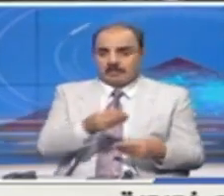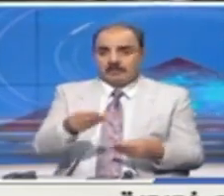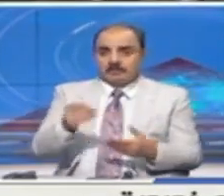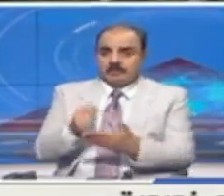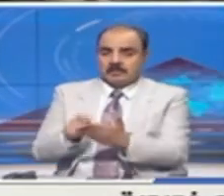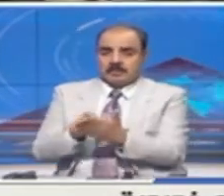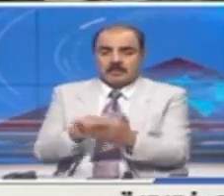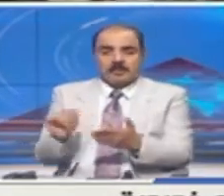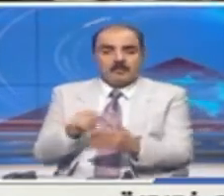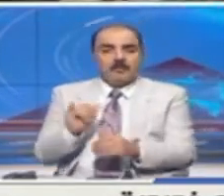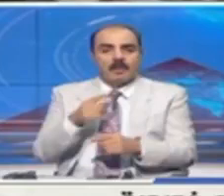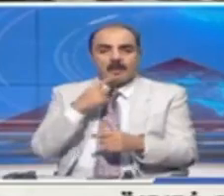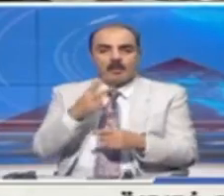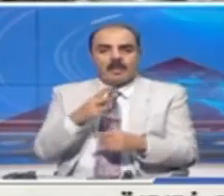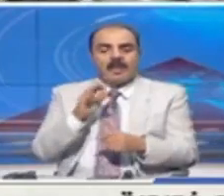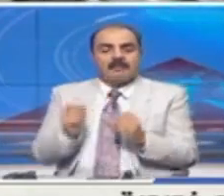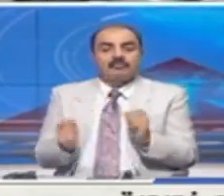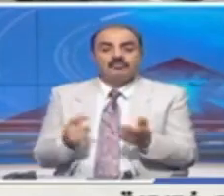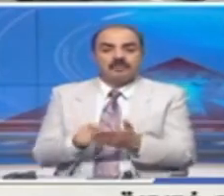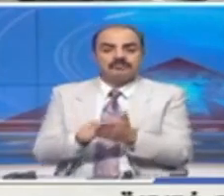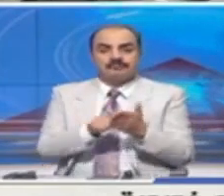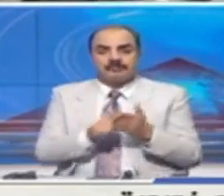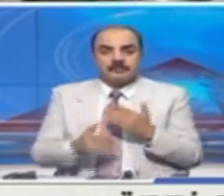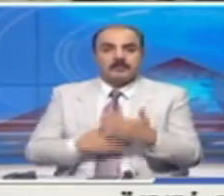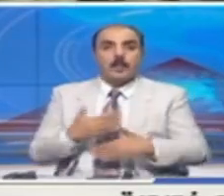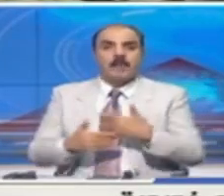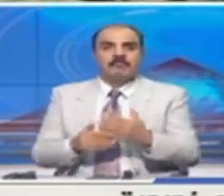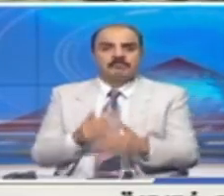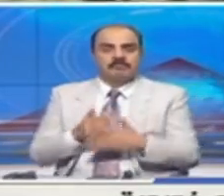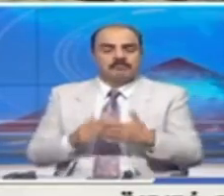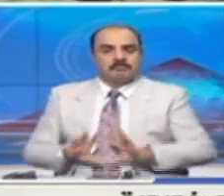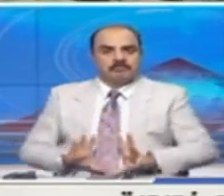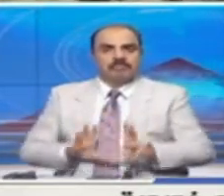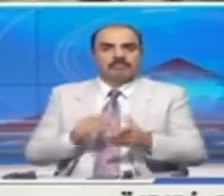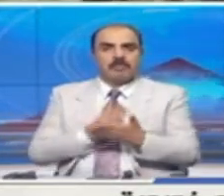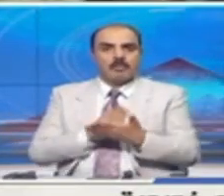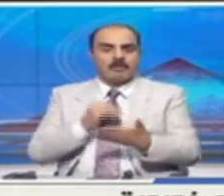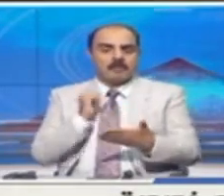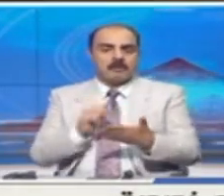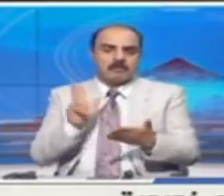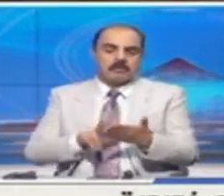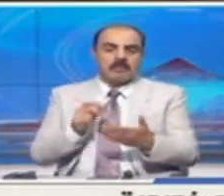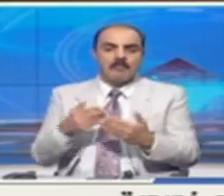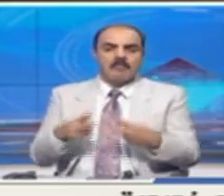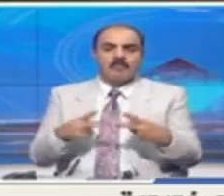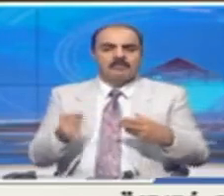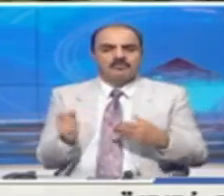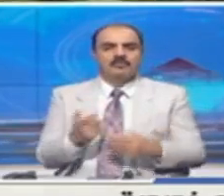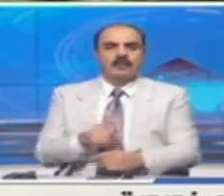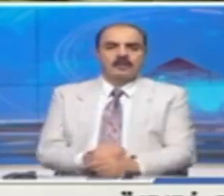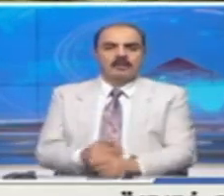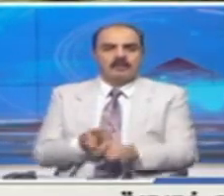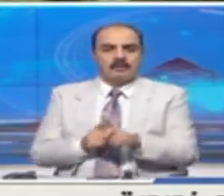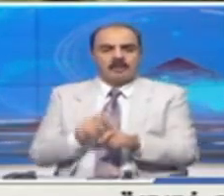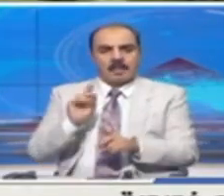المستثمرون، حيث شدد مدبولي على ضرورة الإسراع في إنهاء إجراءات البناء والتراخيص وجميع الموافقات الحكومية اللازمة